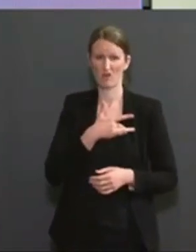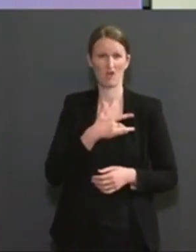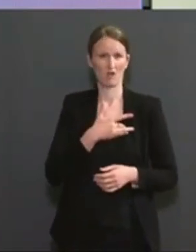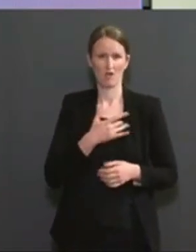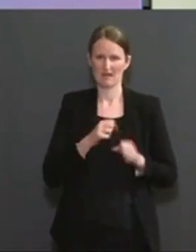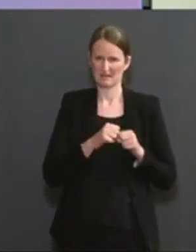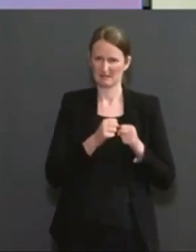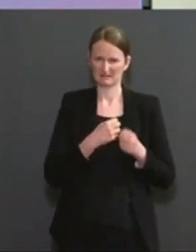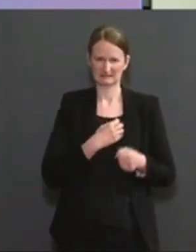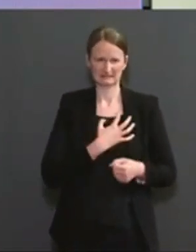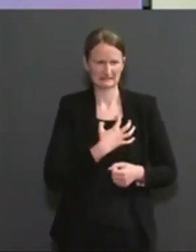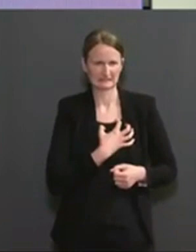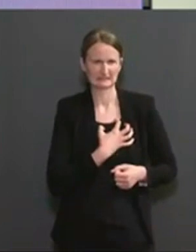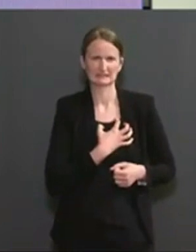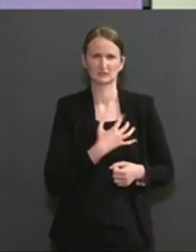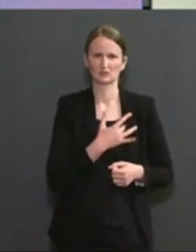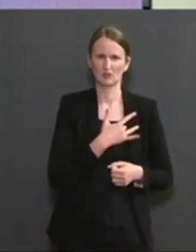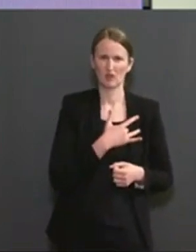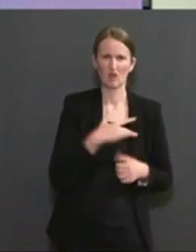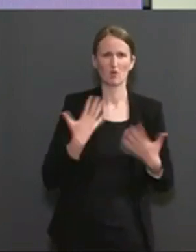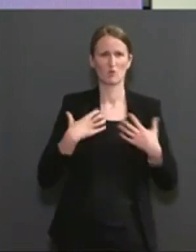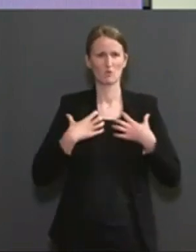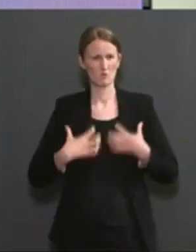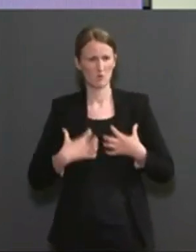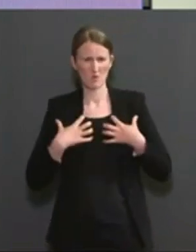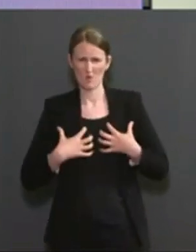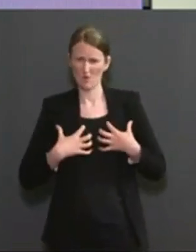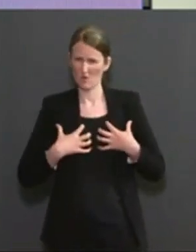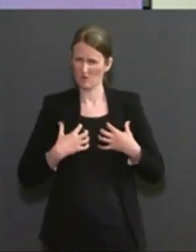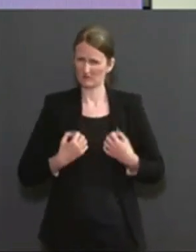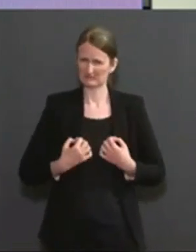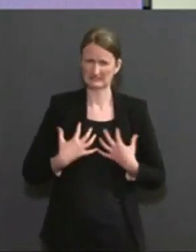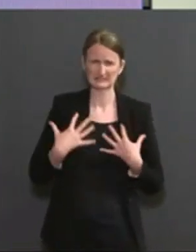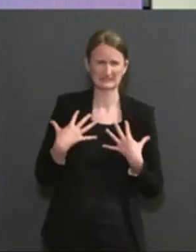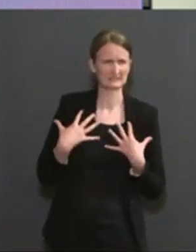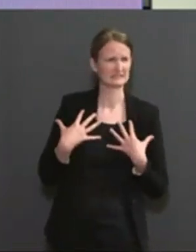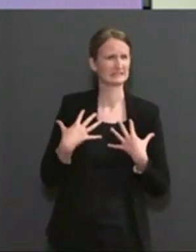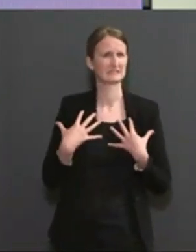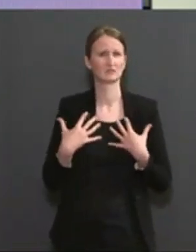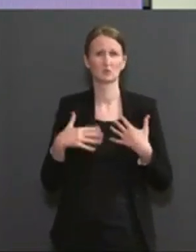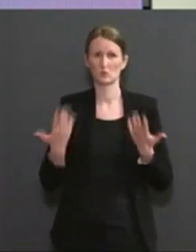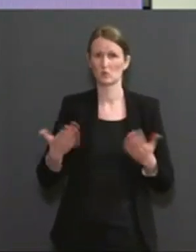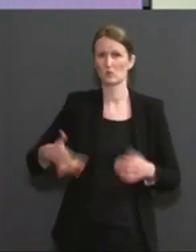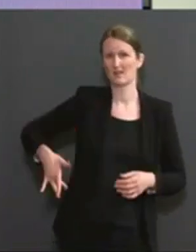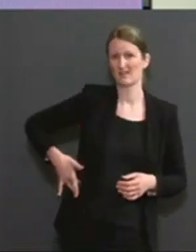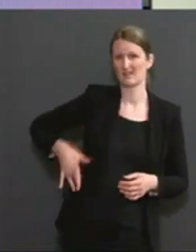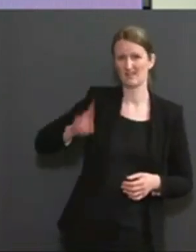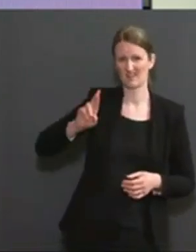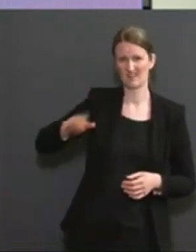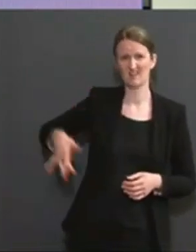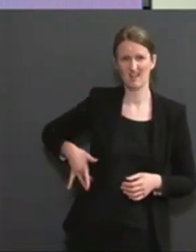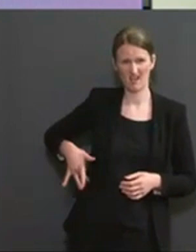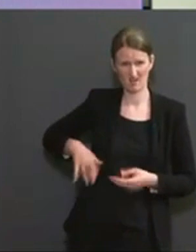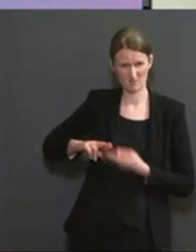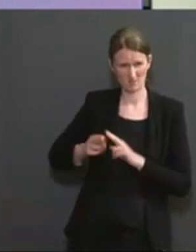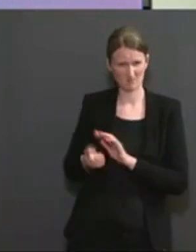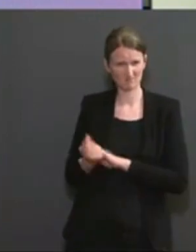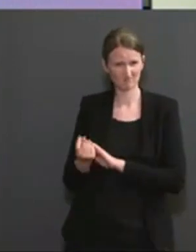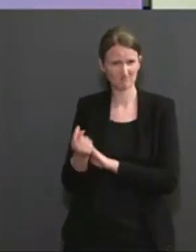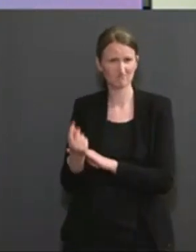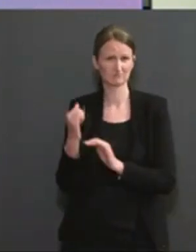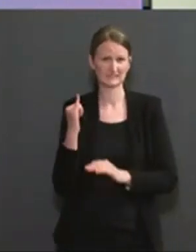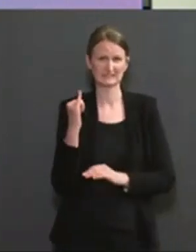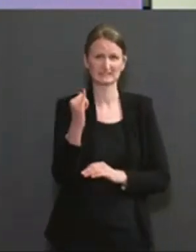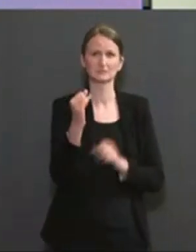aiguë, atteinte pulmonaire ou atteinte au niveau rénal, une insuffisance rénale par exemple. On peut avoir aussi des